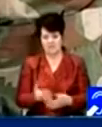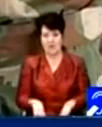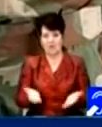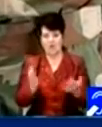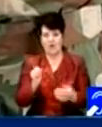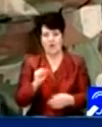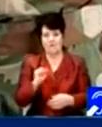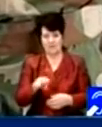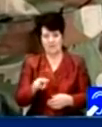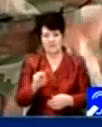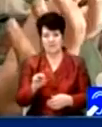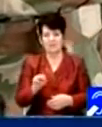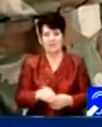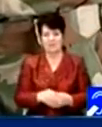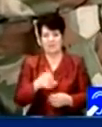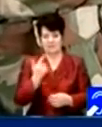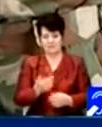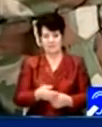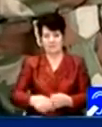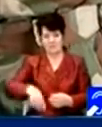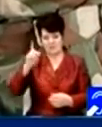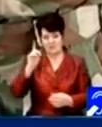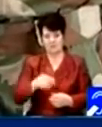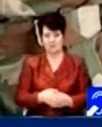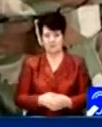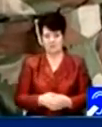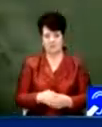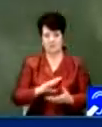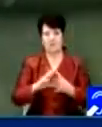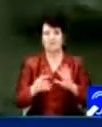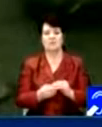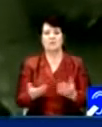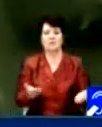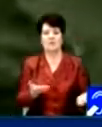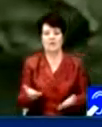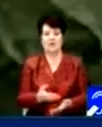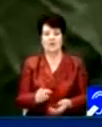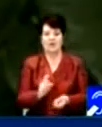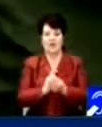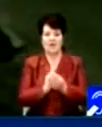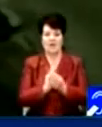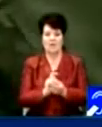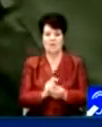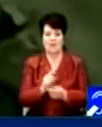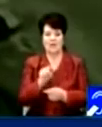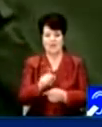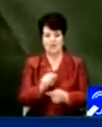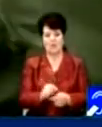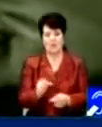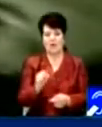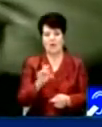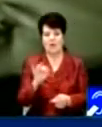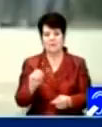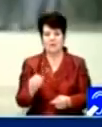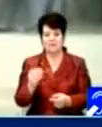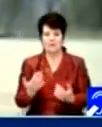al ridică în slăb și așa de sus, și care sunt rezultatele. Cei care au luptat cu arma în mână pentru independența Republicii Moldova se